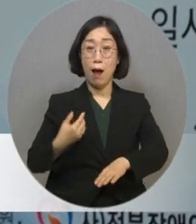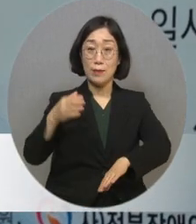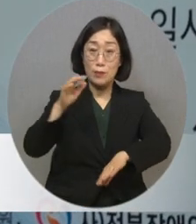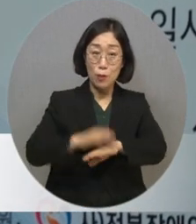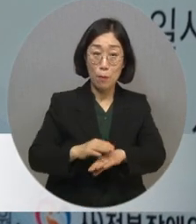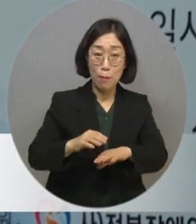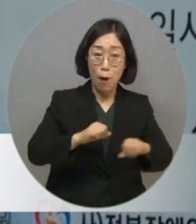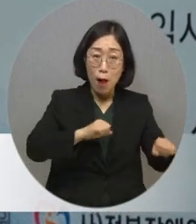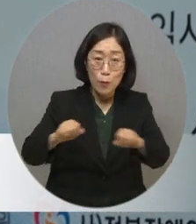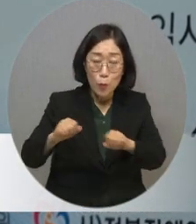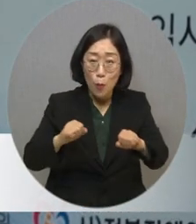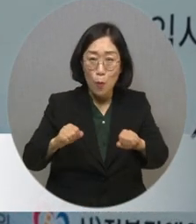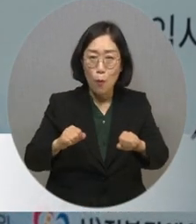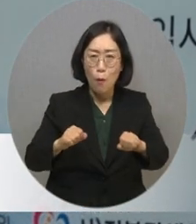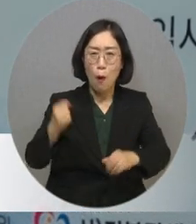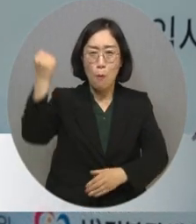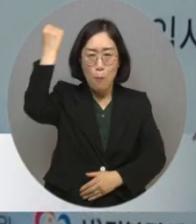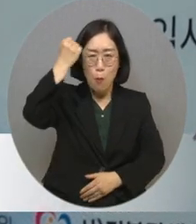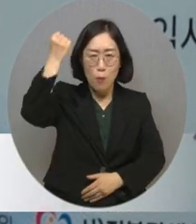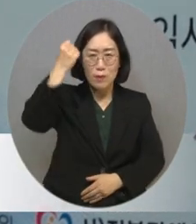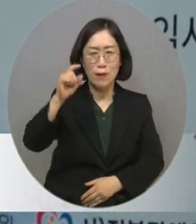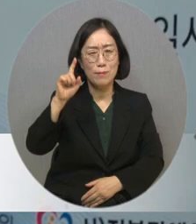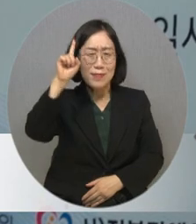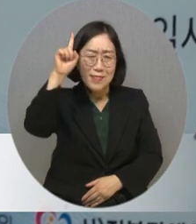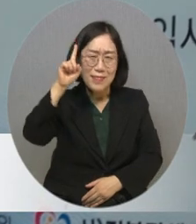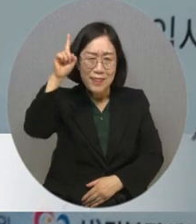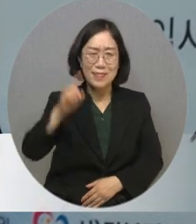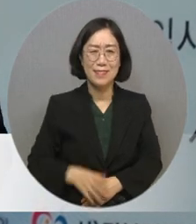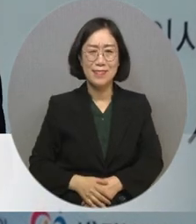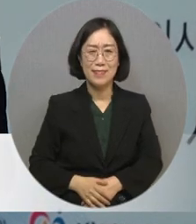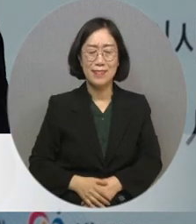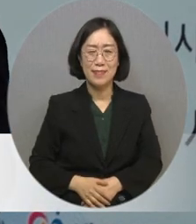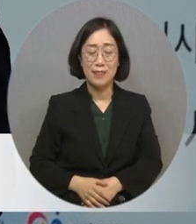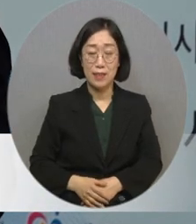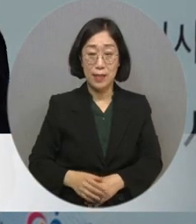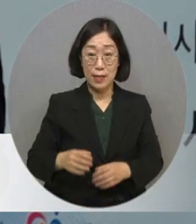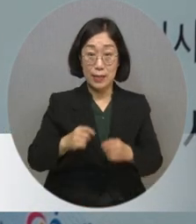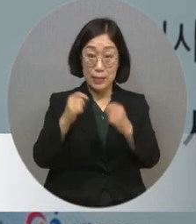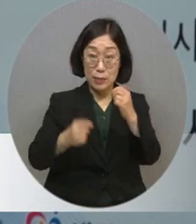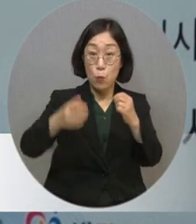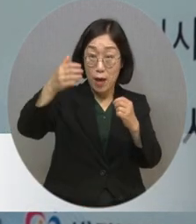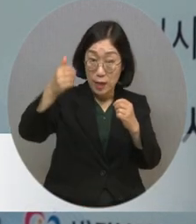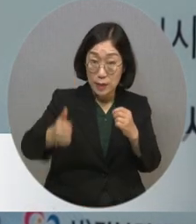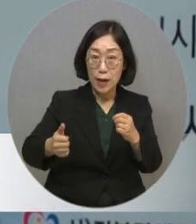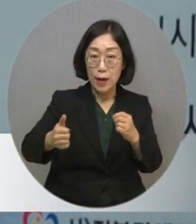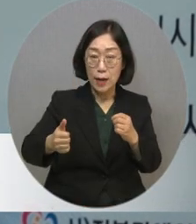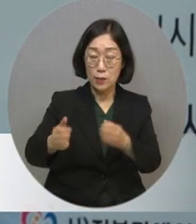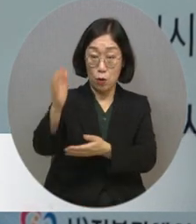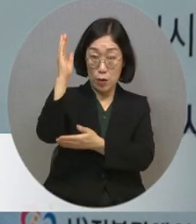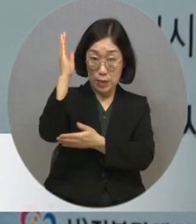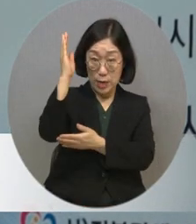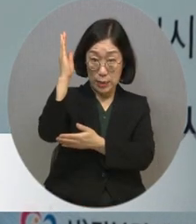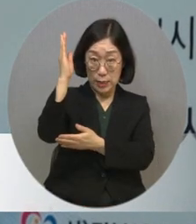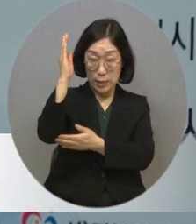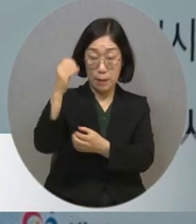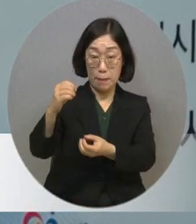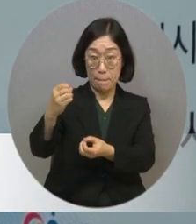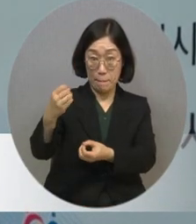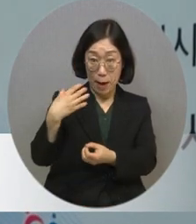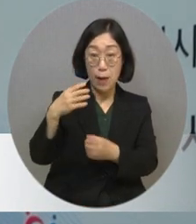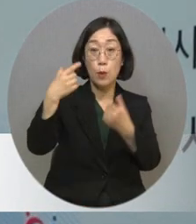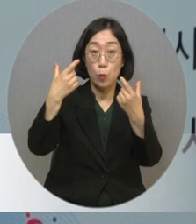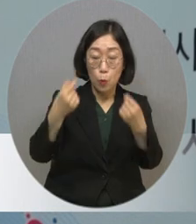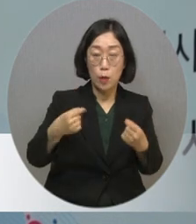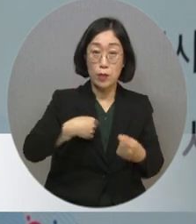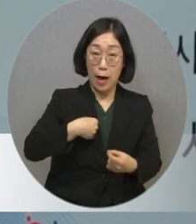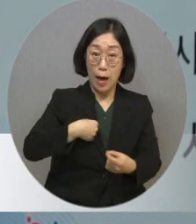굉장히 복잡합니다. 스트레스도 받고. 근데 김수매 지회장께서 선뜻 나셔서 하시는데 저뿐만 아니라 여기